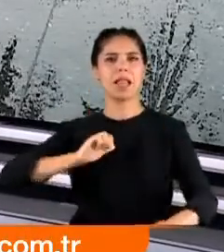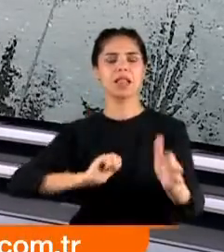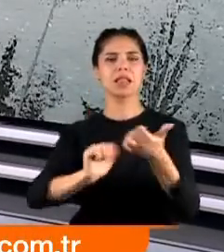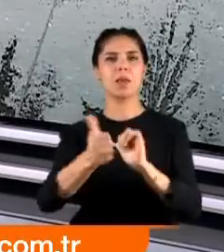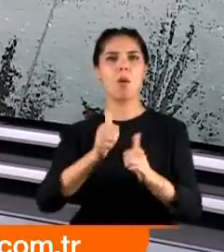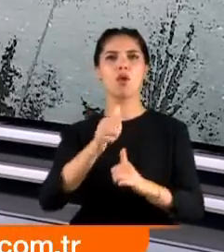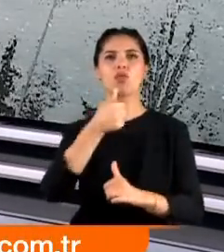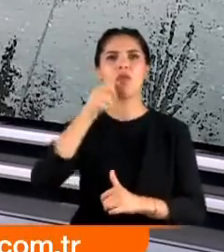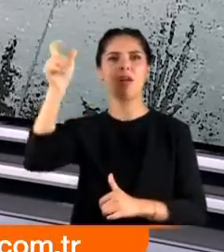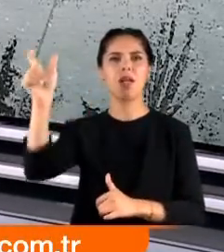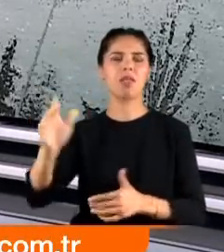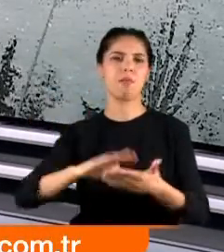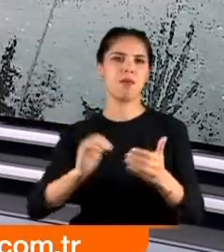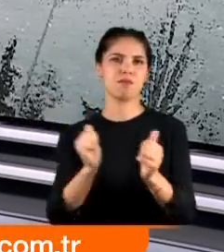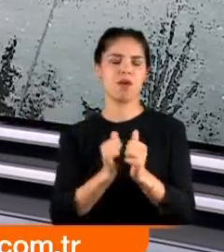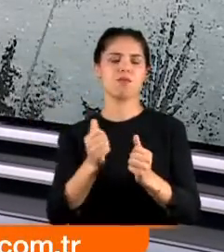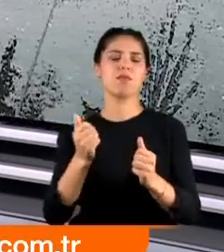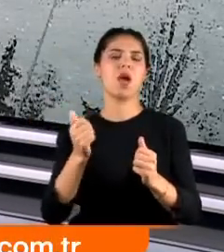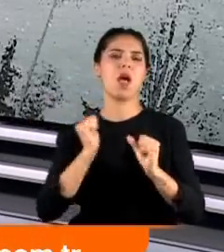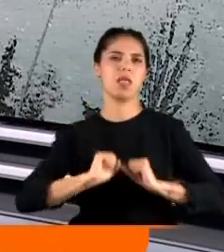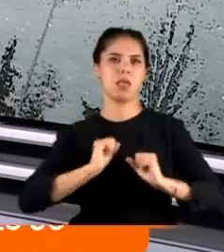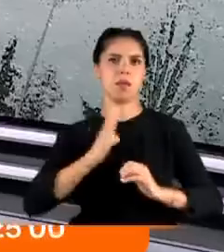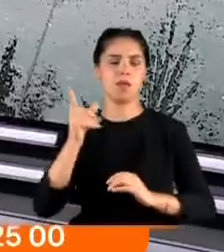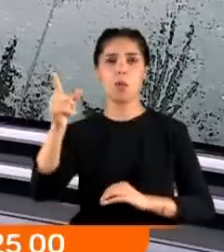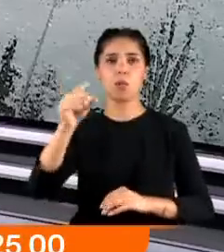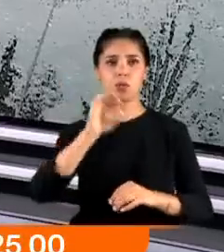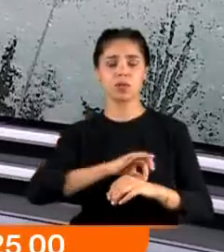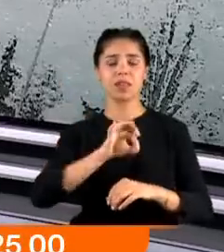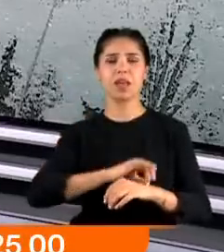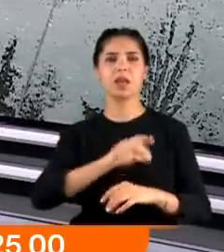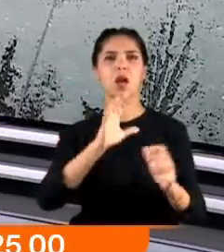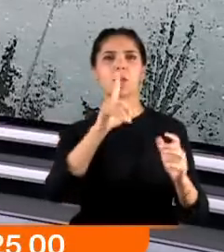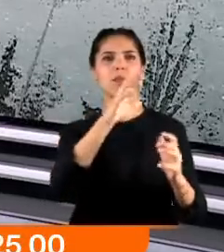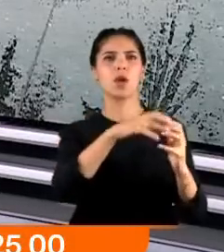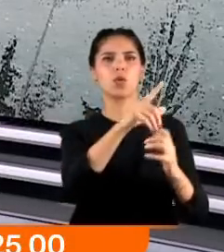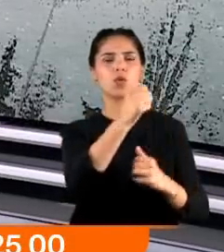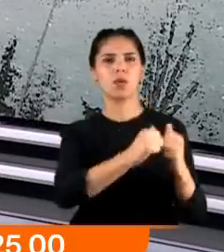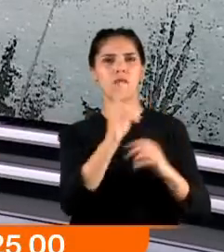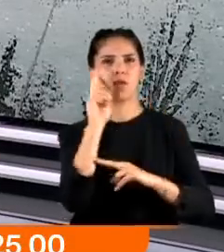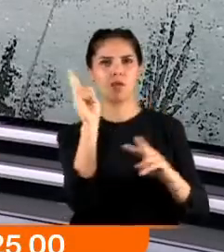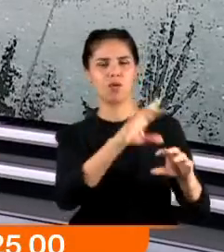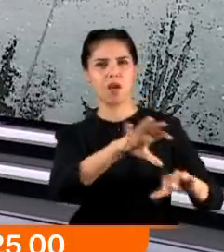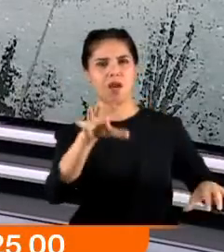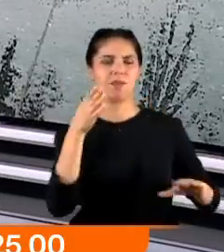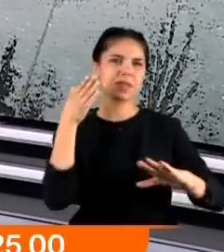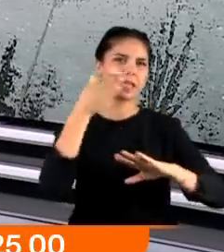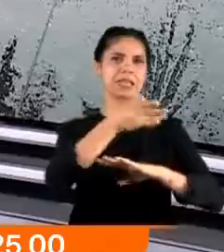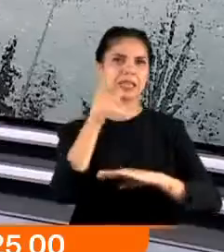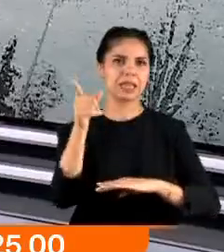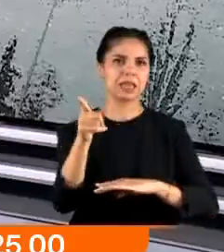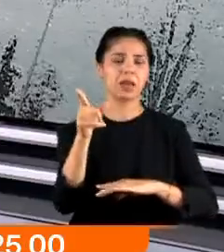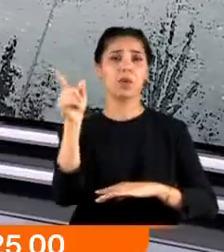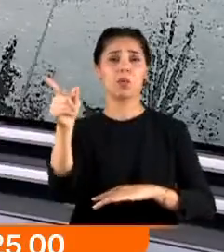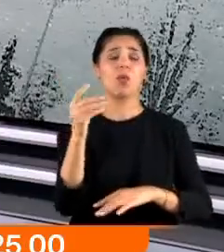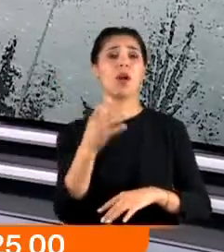Alparslan Ayhan arkadaşlarıyla birlikte antrenman yapıyordu. Bu sırada bir grubun kavga ettiğini gördüler. Ayırmak için araya girdiler ama